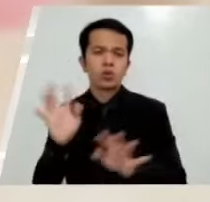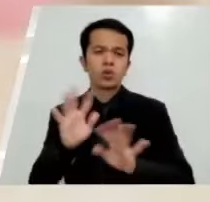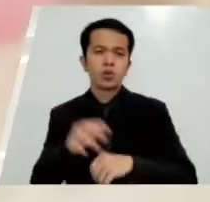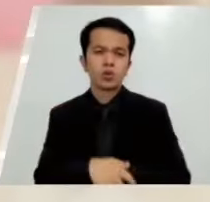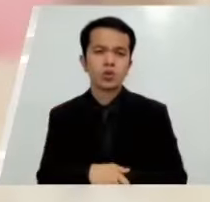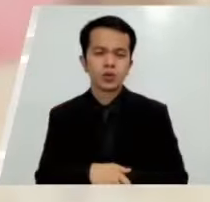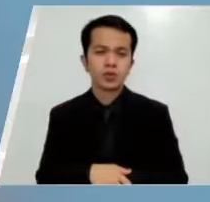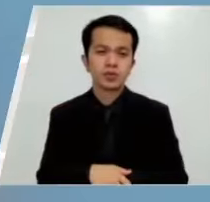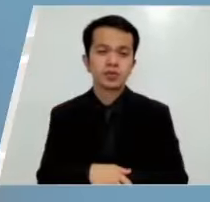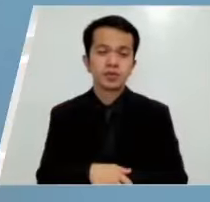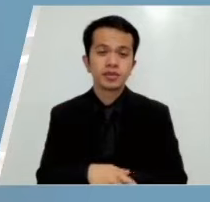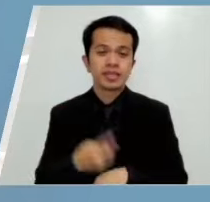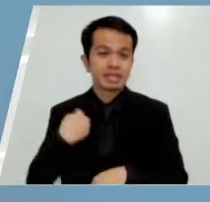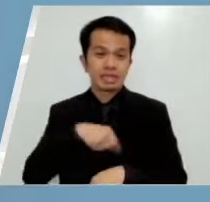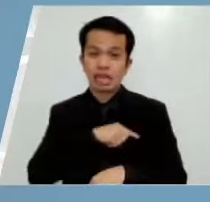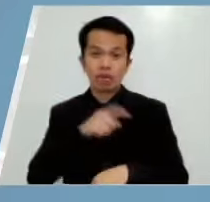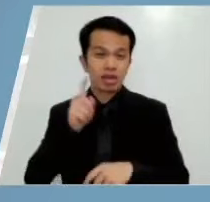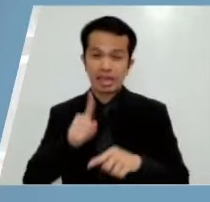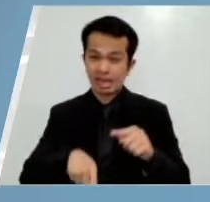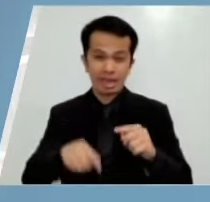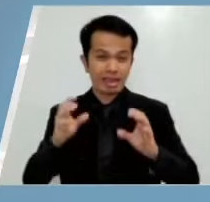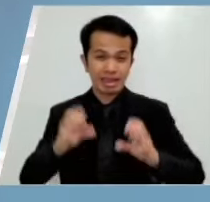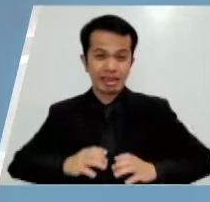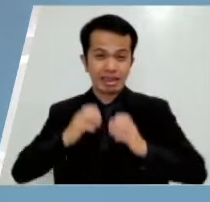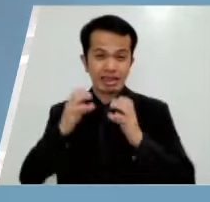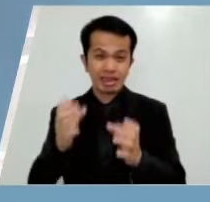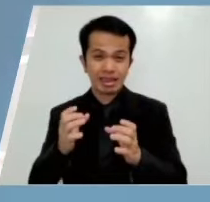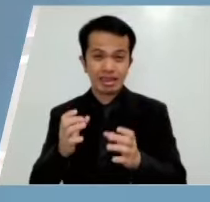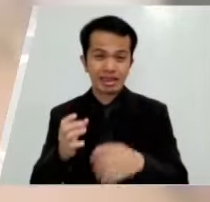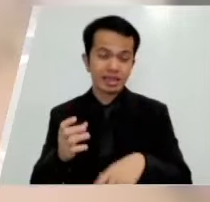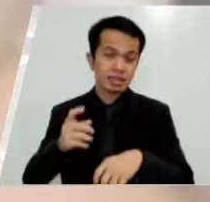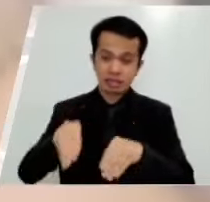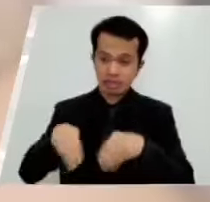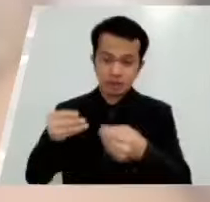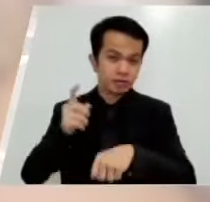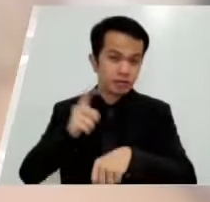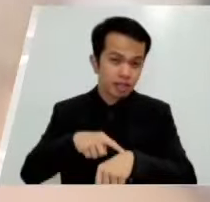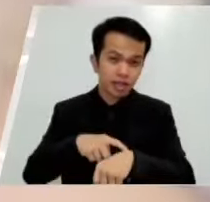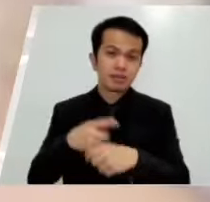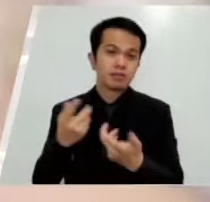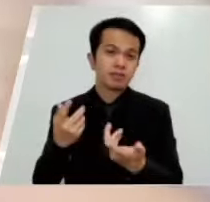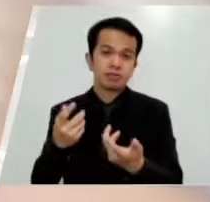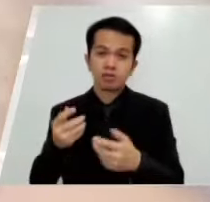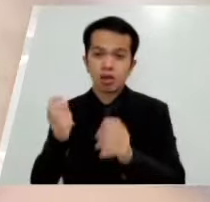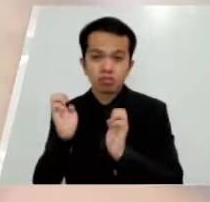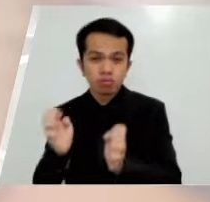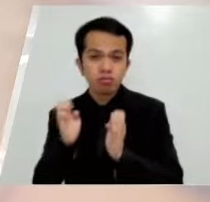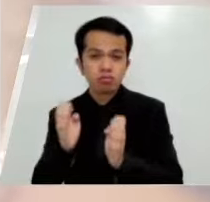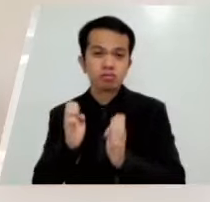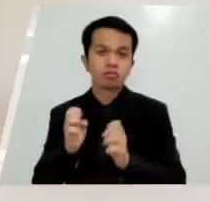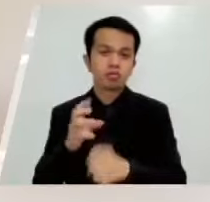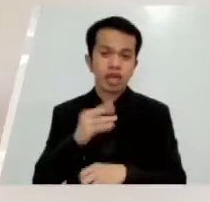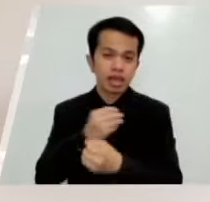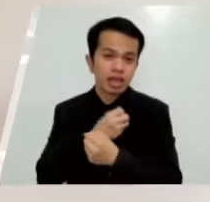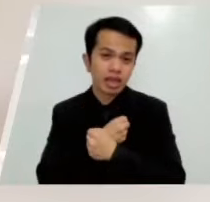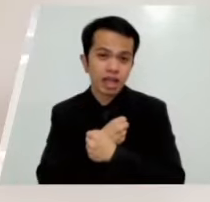kayang mag-commit in giving them time, adequate time, exercise, and the love that they